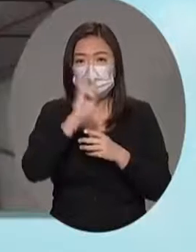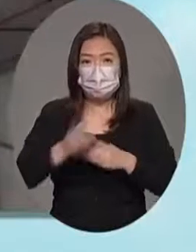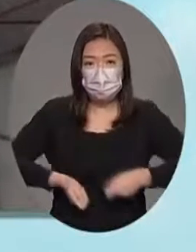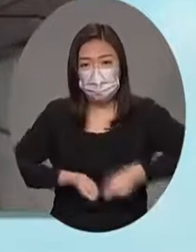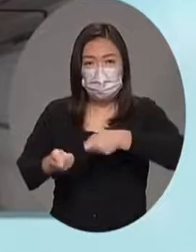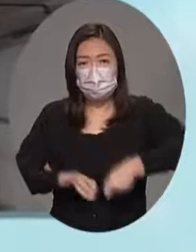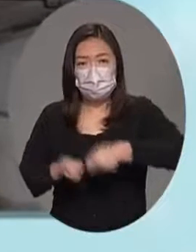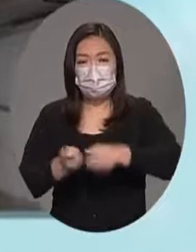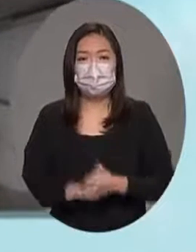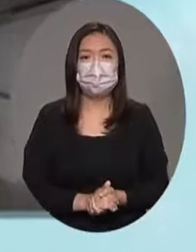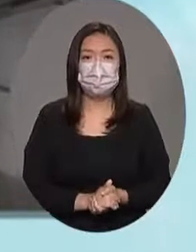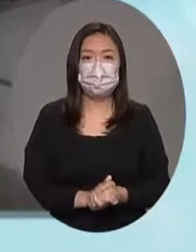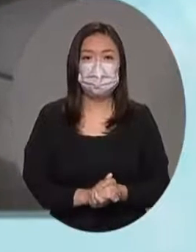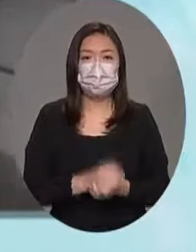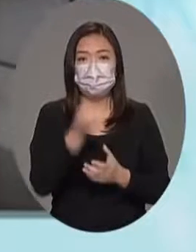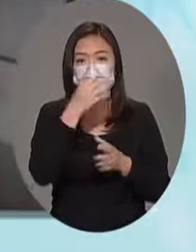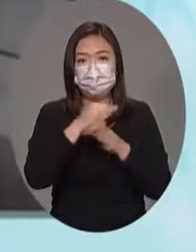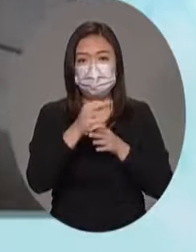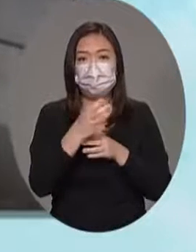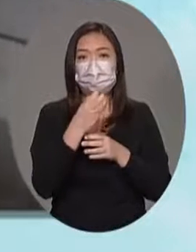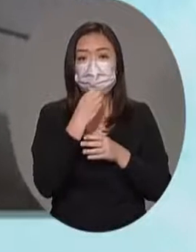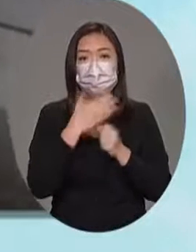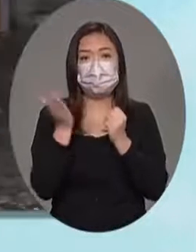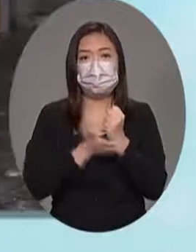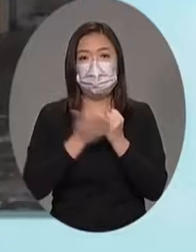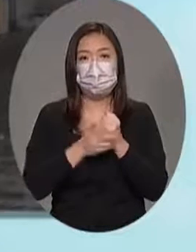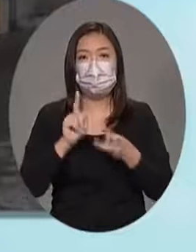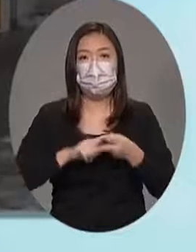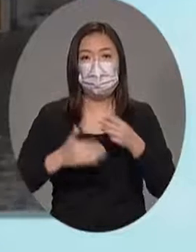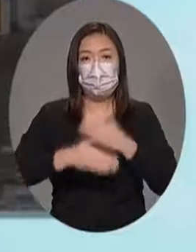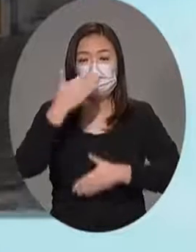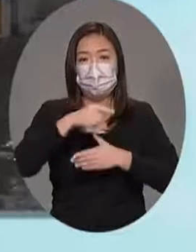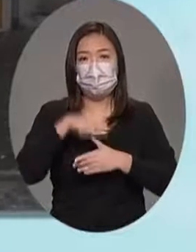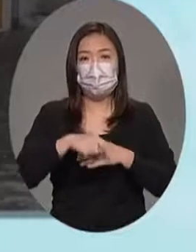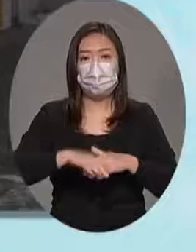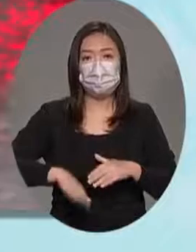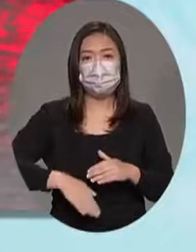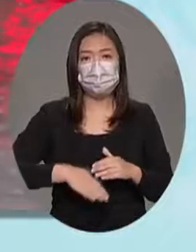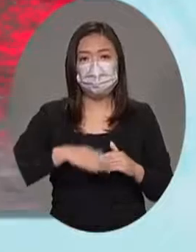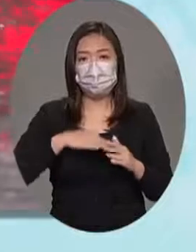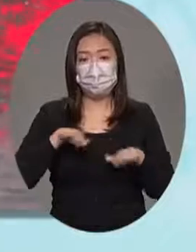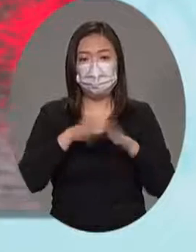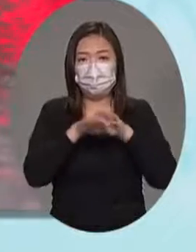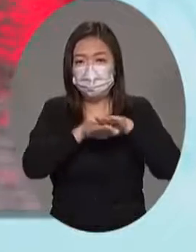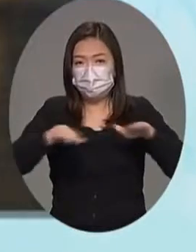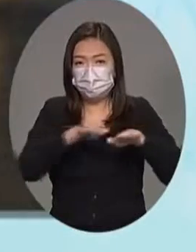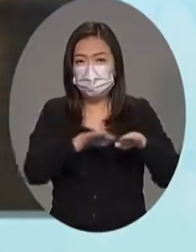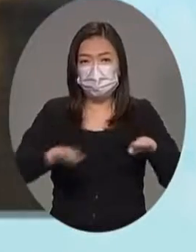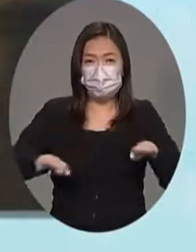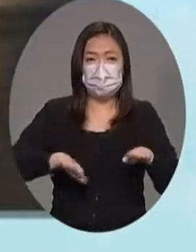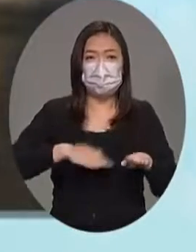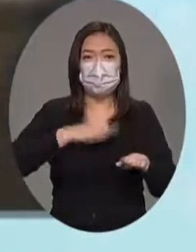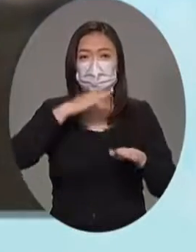入咗。 喺港岛东面嘅柴湾，呢座工业大厦几乎浸满成个地下嘅停车场。